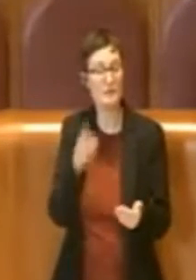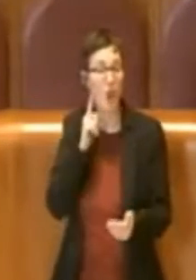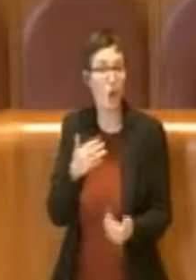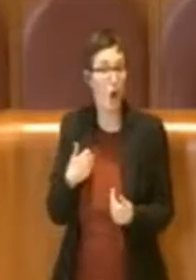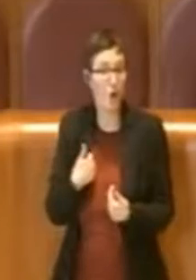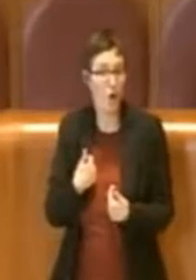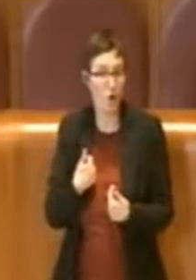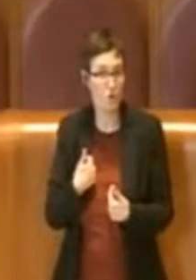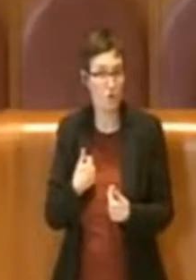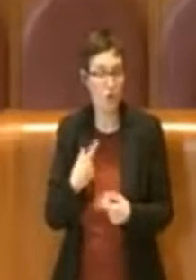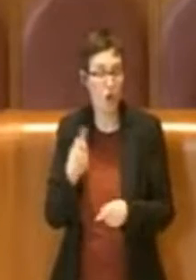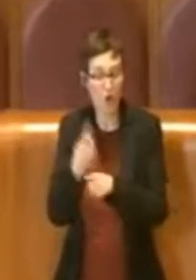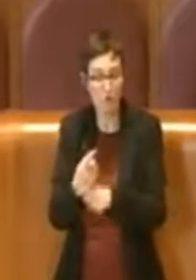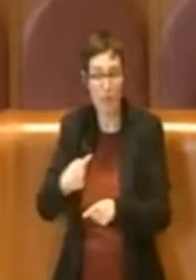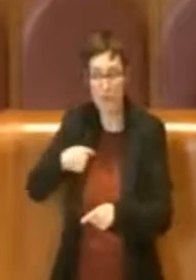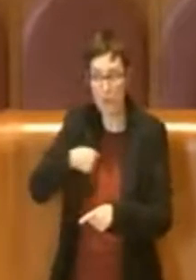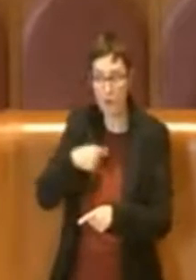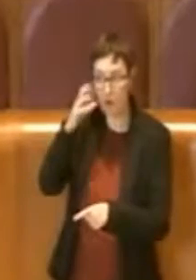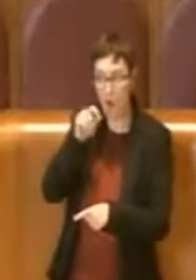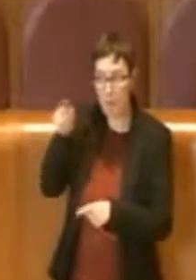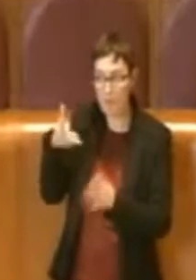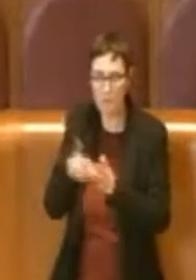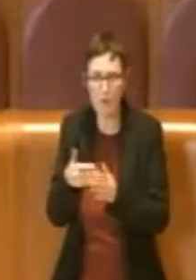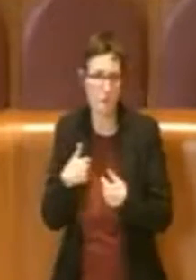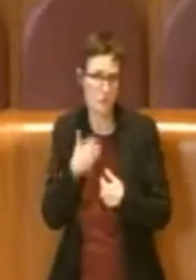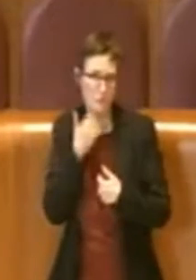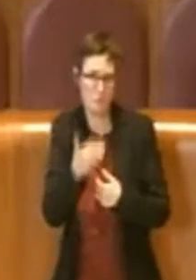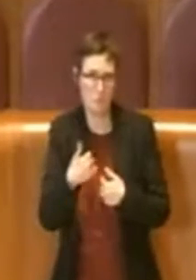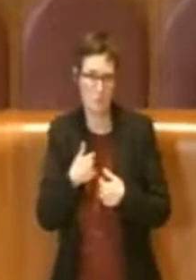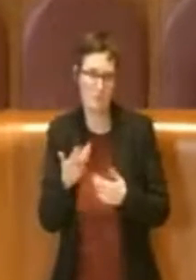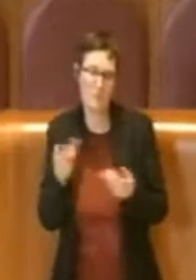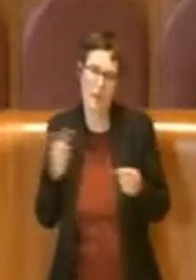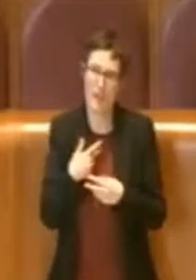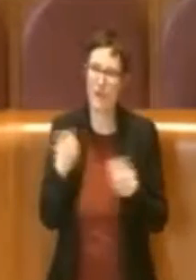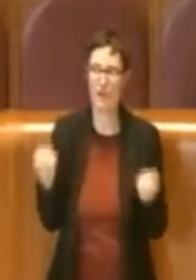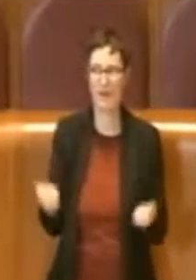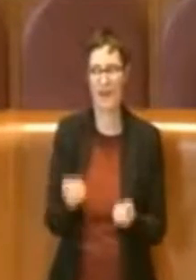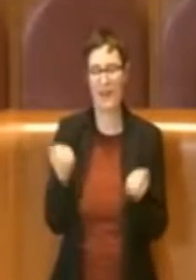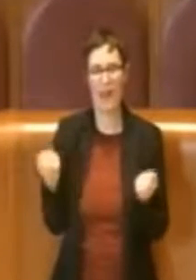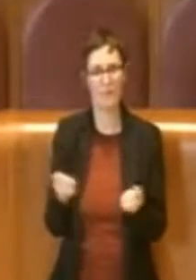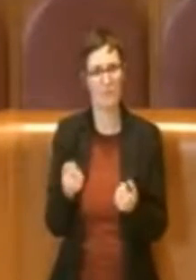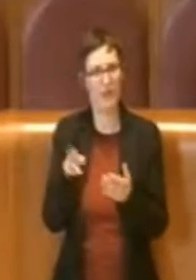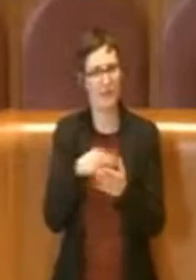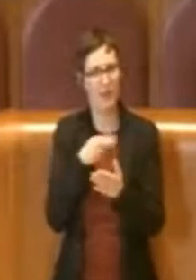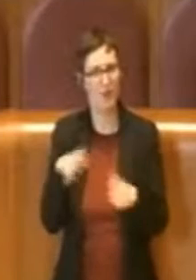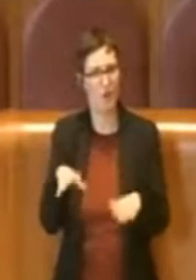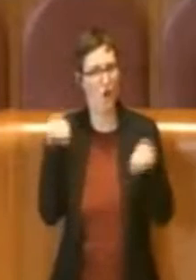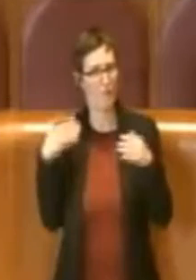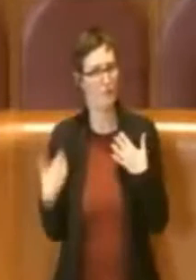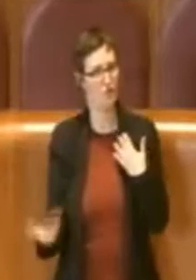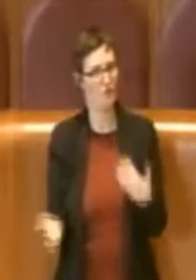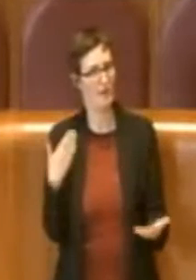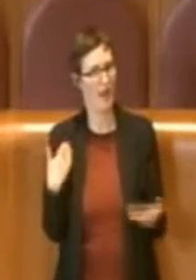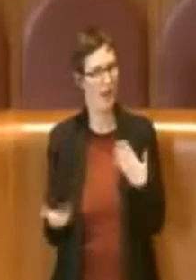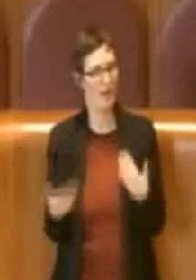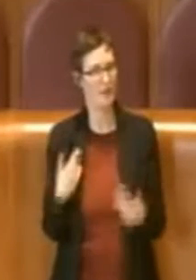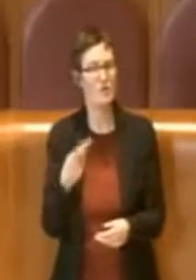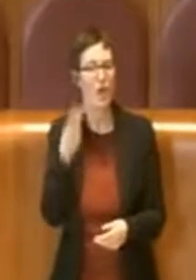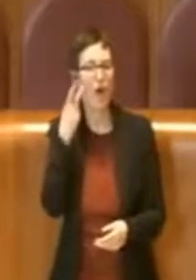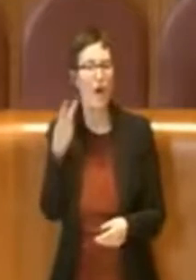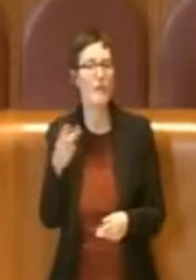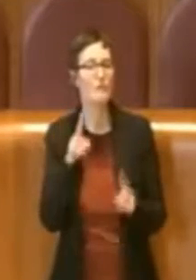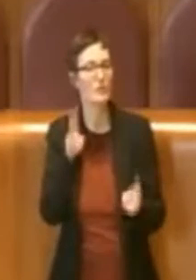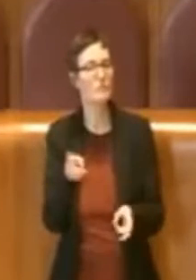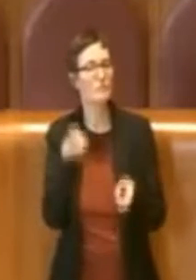accertare questo certo che la campagna elettorale è cominciata proprio bene è cominciata proprio presso e vedo che si specula su anche sui risultati